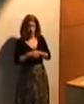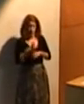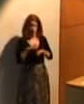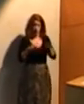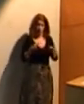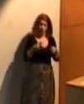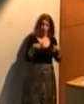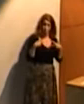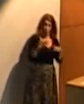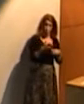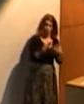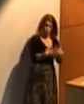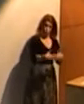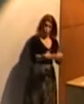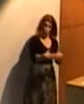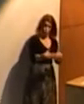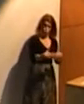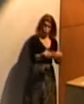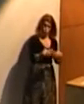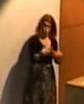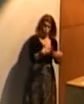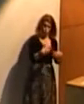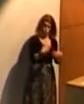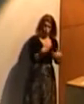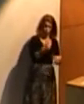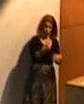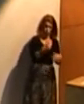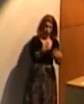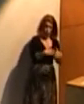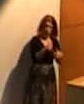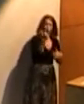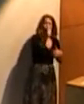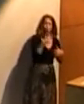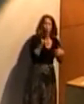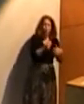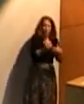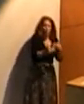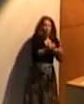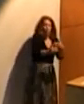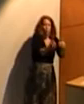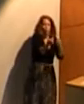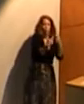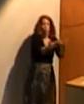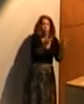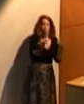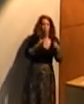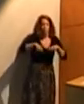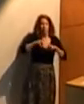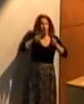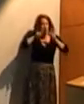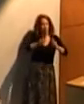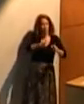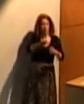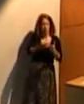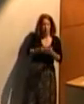dit tout à l'heure s'il ya plus s'il ya quelque chose de plus d'accord mais c'est quoi et on va essayer de canaliser cette question car